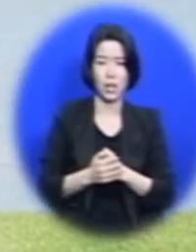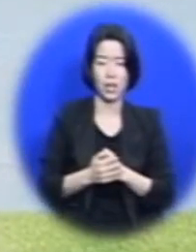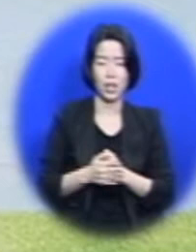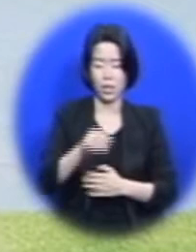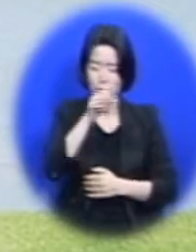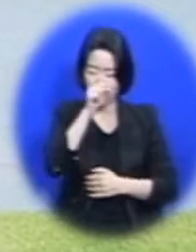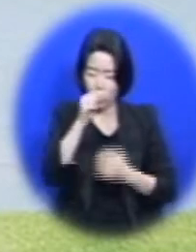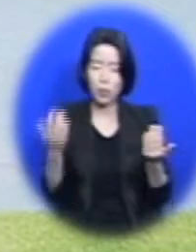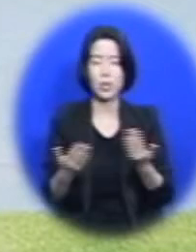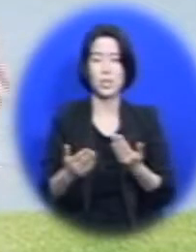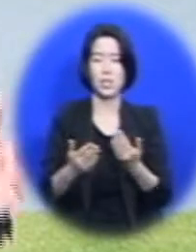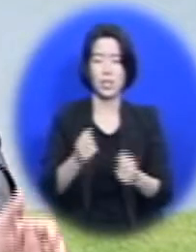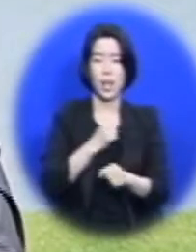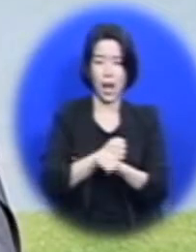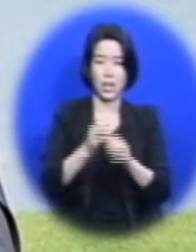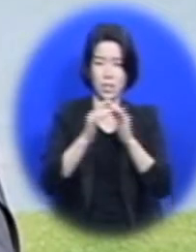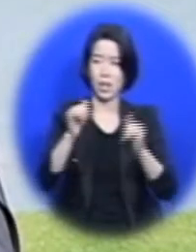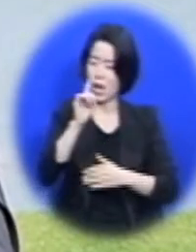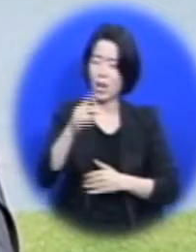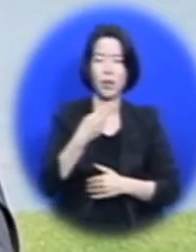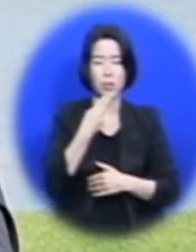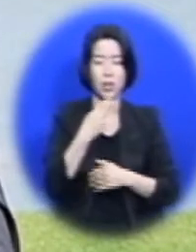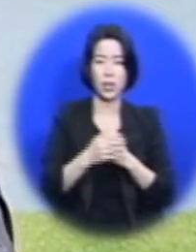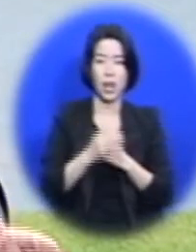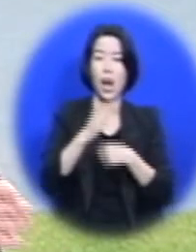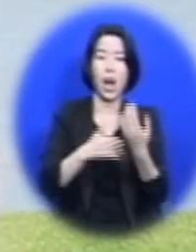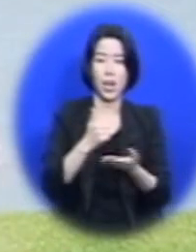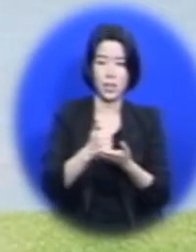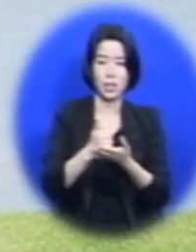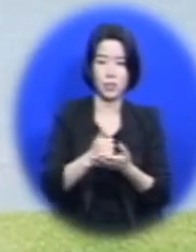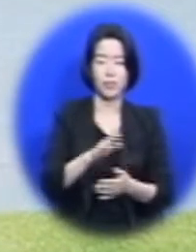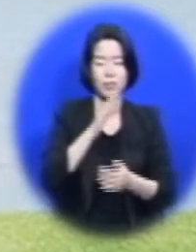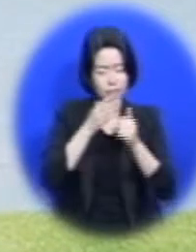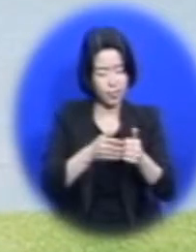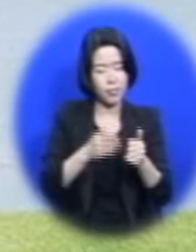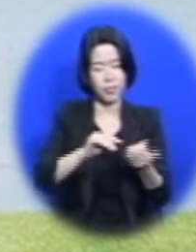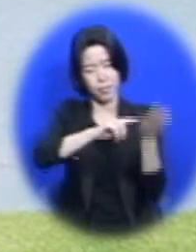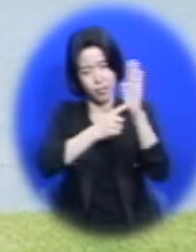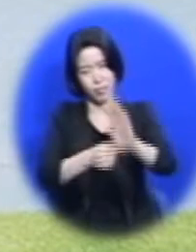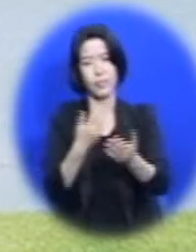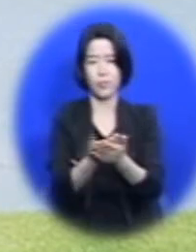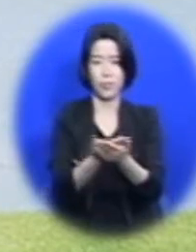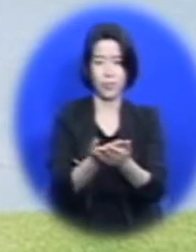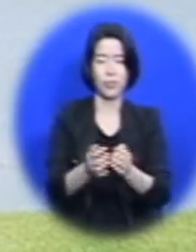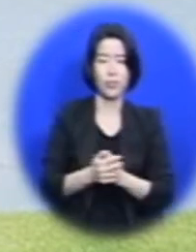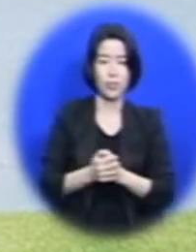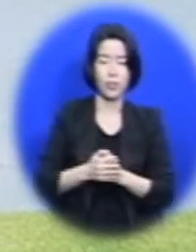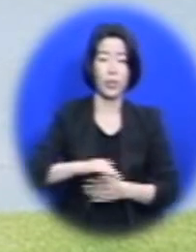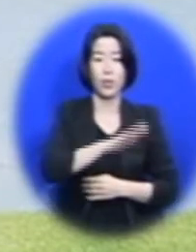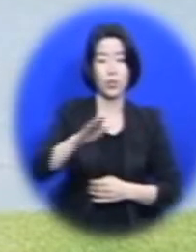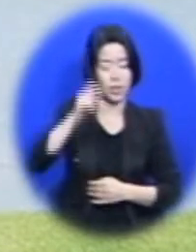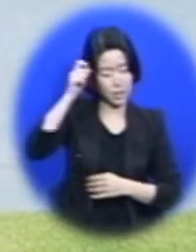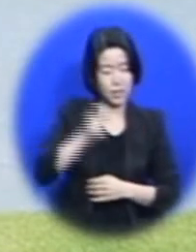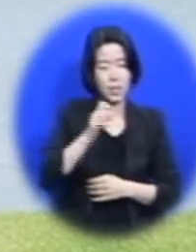선한 일, 착한 일 하는 사람이 한 사람도 없습니다. 하나님, 제발 좀 드러나 주십시오. 우리가